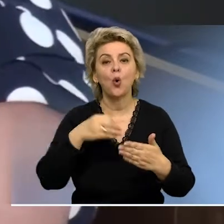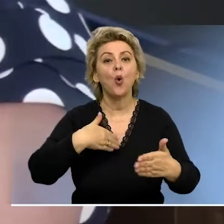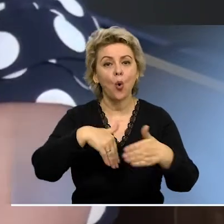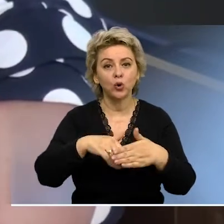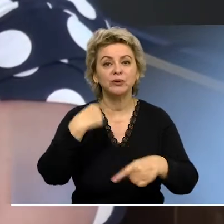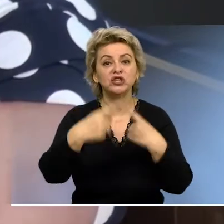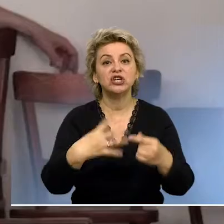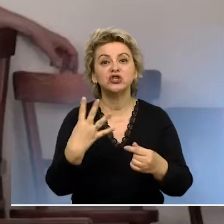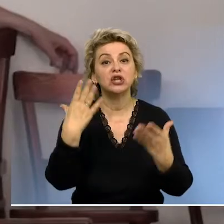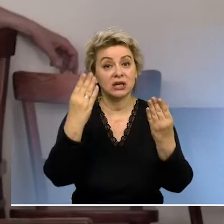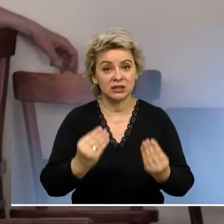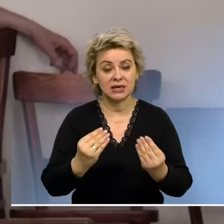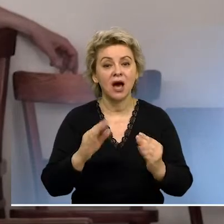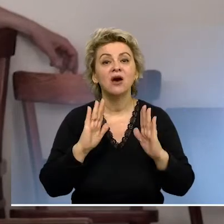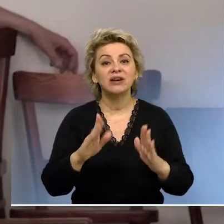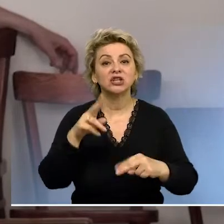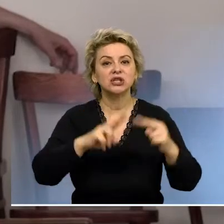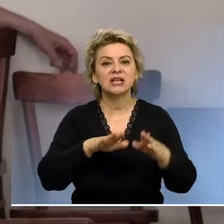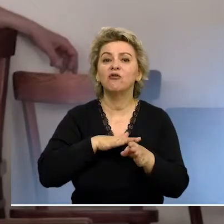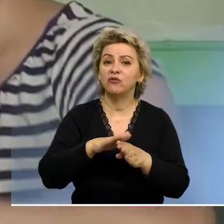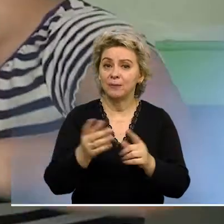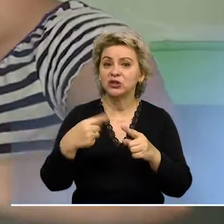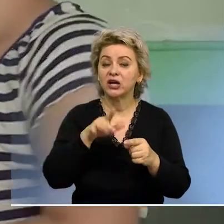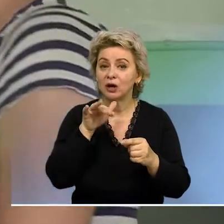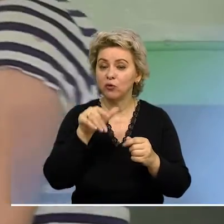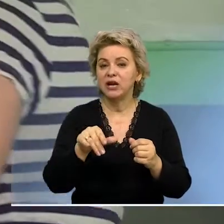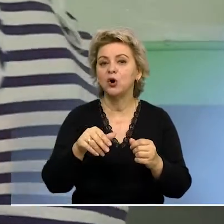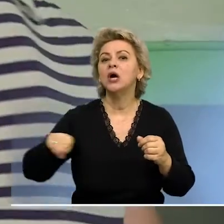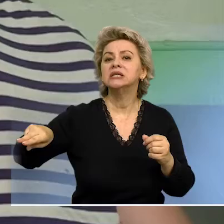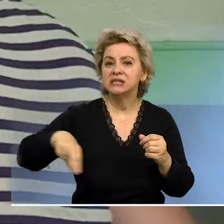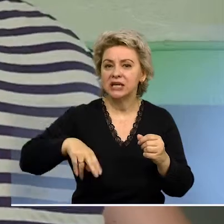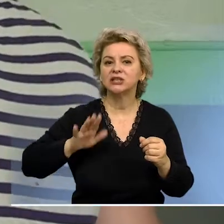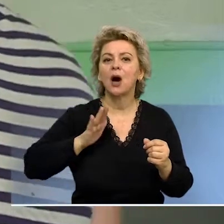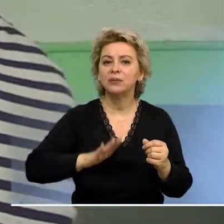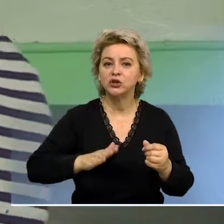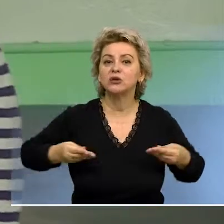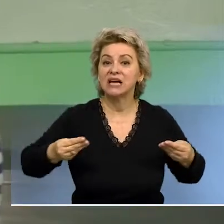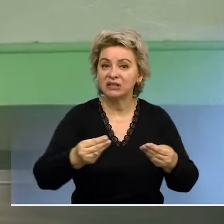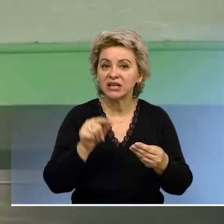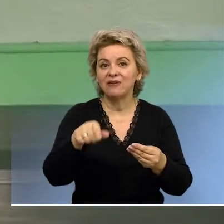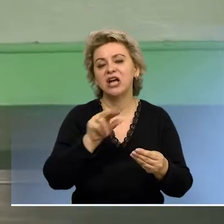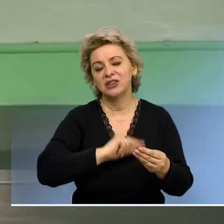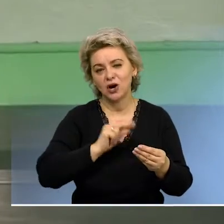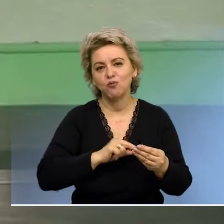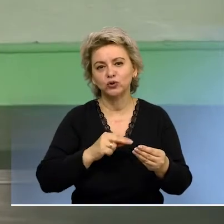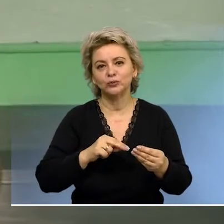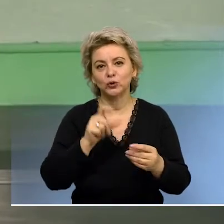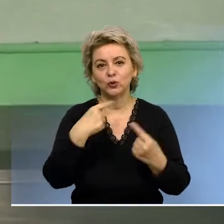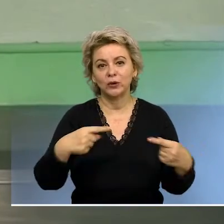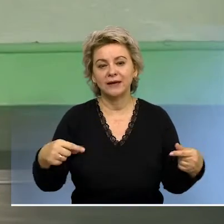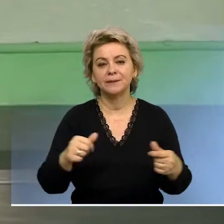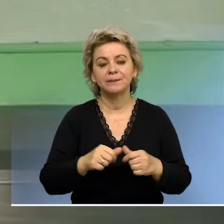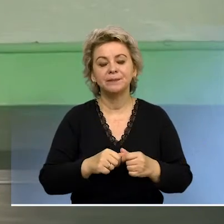в этом учебном году отпуск через 4 дня. Вряд ли строители справятся к этому сроку. Директору придется вдохновлять на